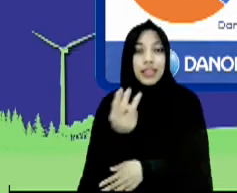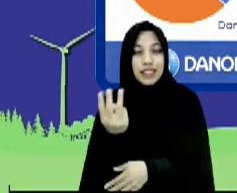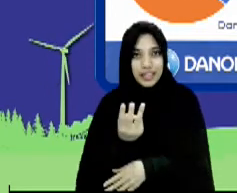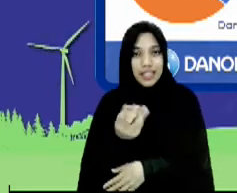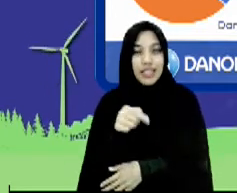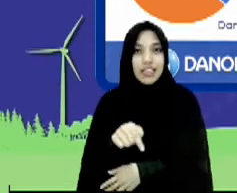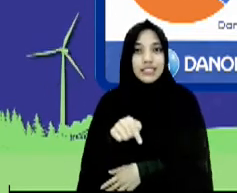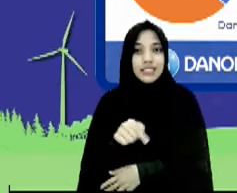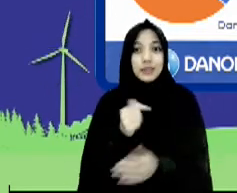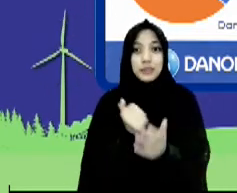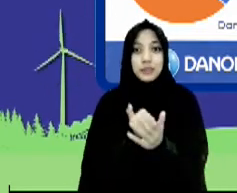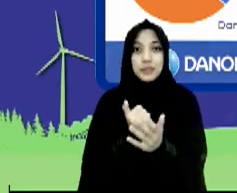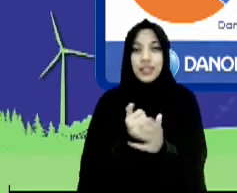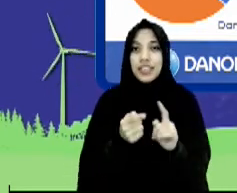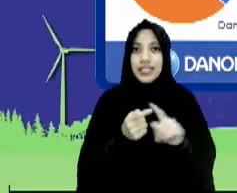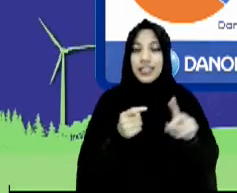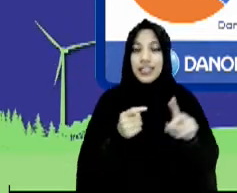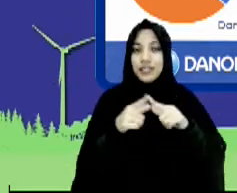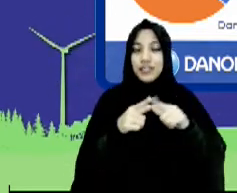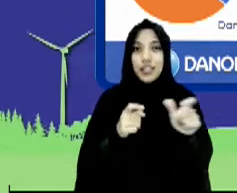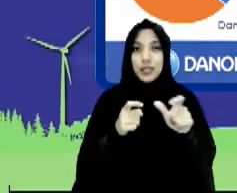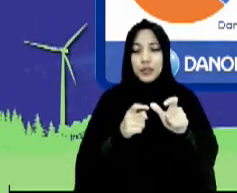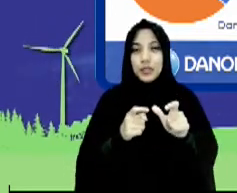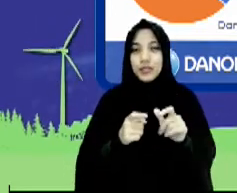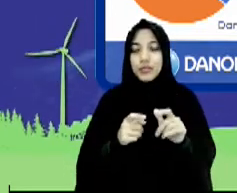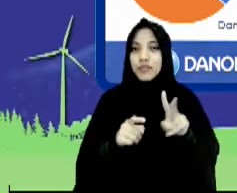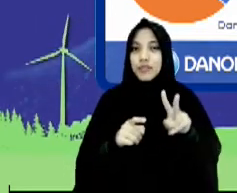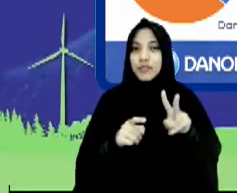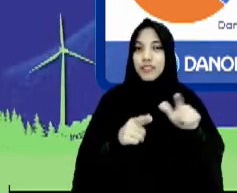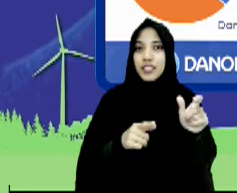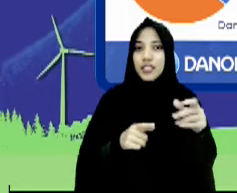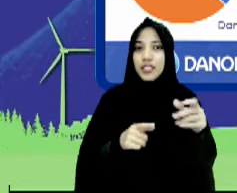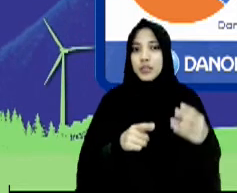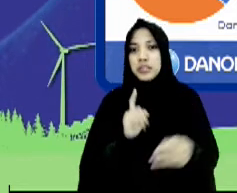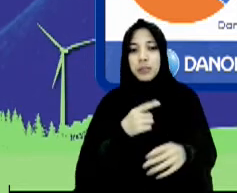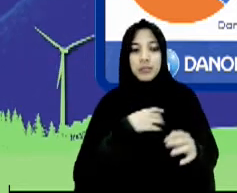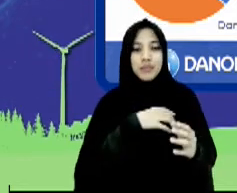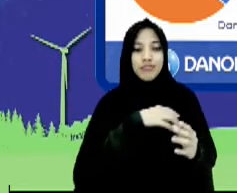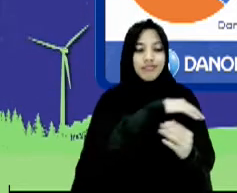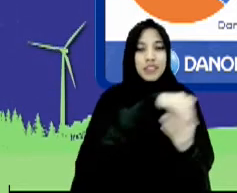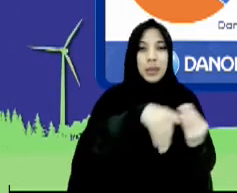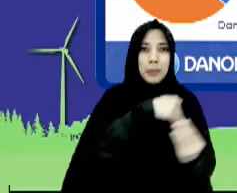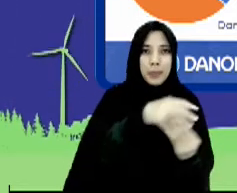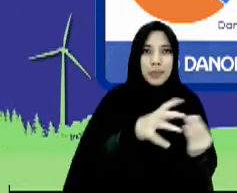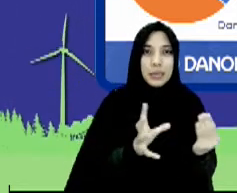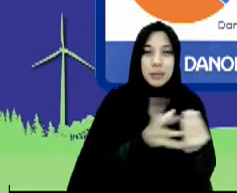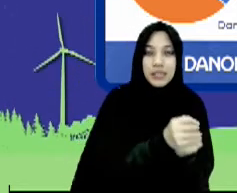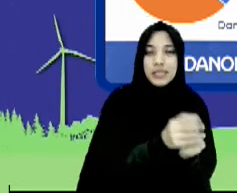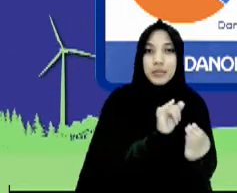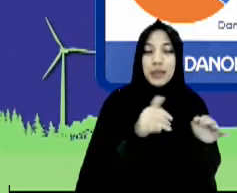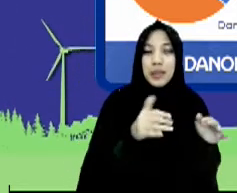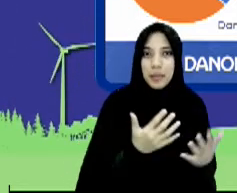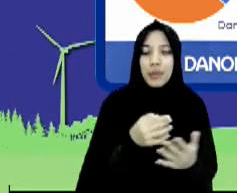dari eh value chain yang lebih luas gitu kan karena soal eh packaging apa yang kita gunakan dan lain sebagainya Jadi bukan soal